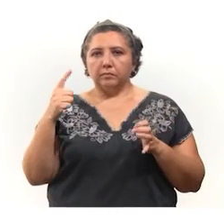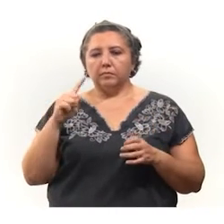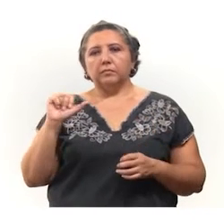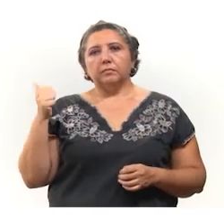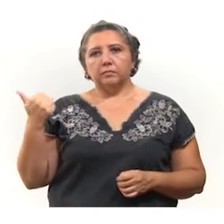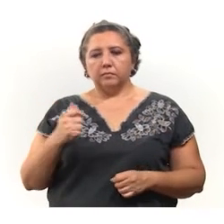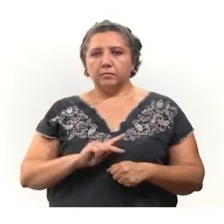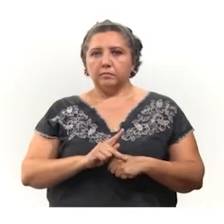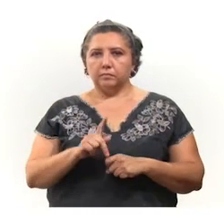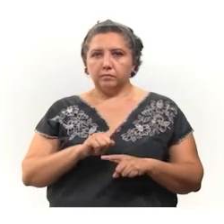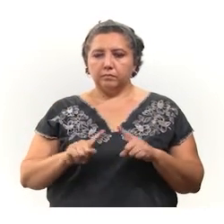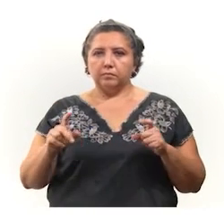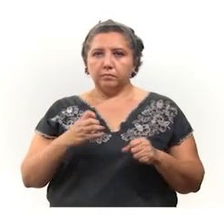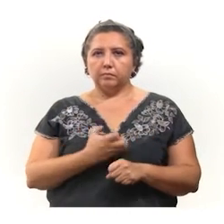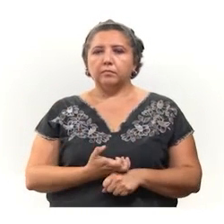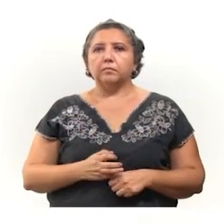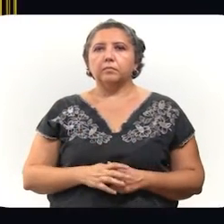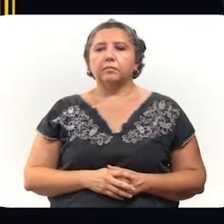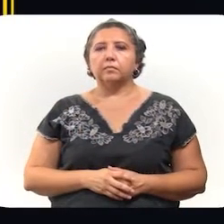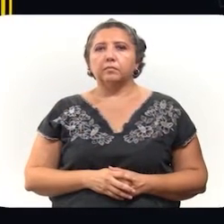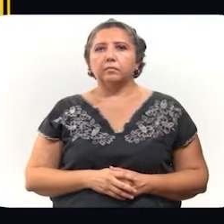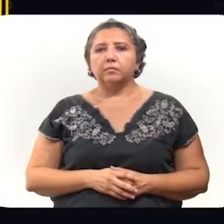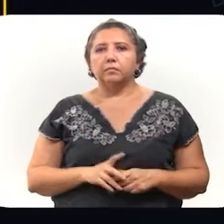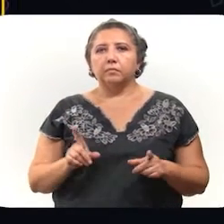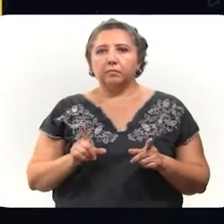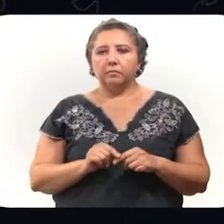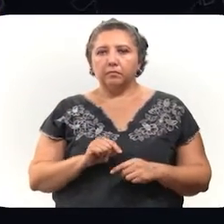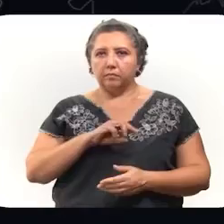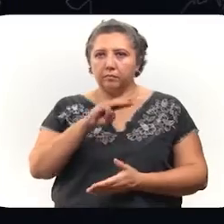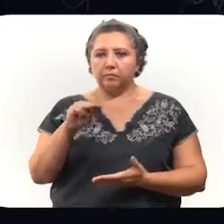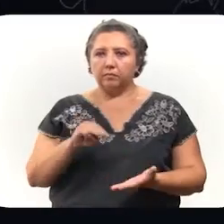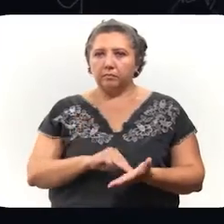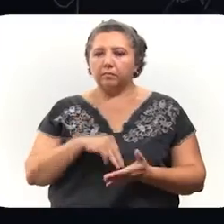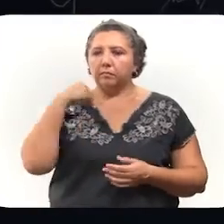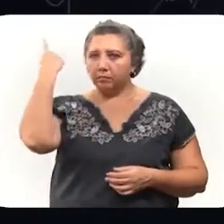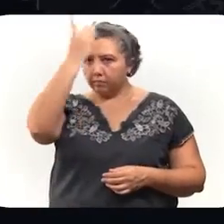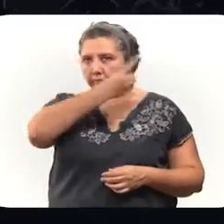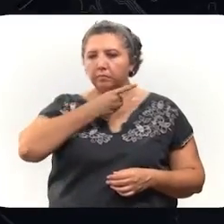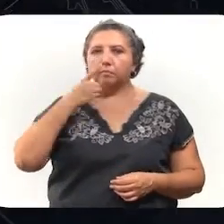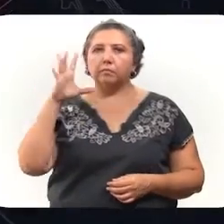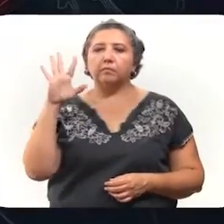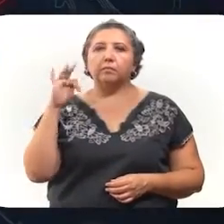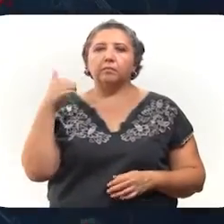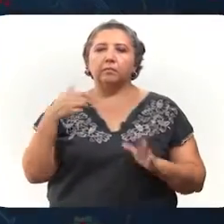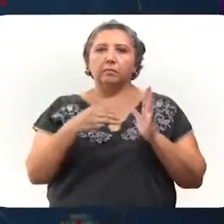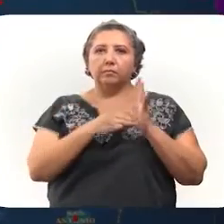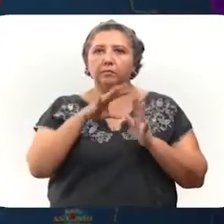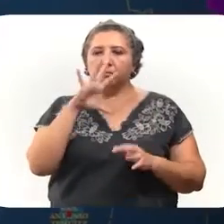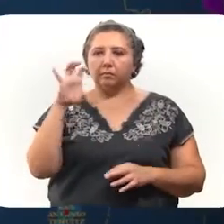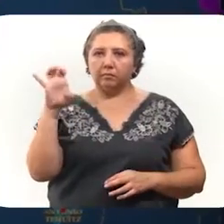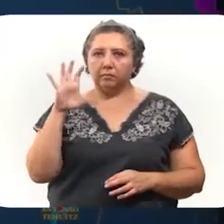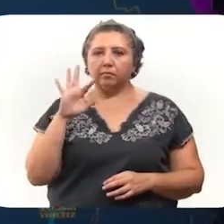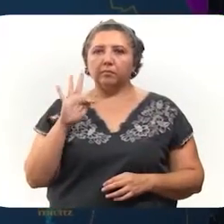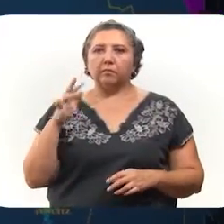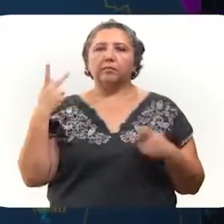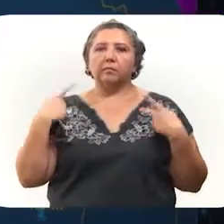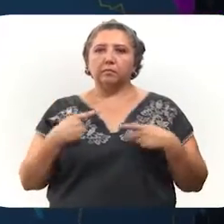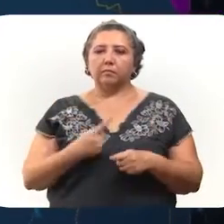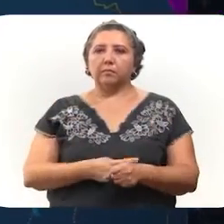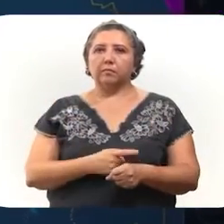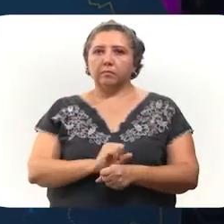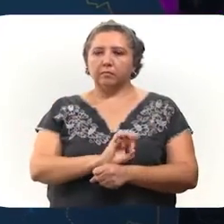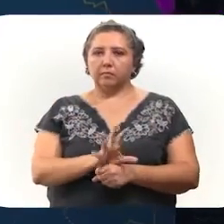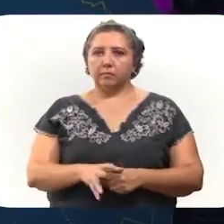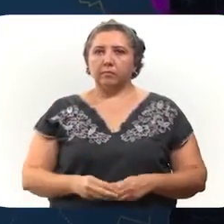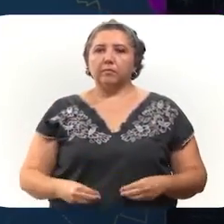lakenil, 4.494 tu chumukil, 7.176 tu noholil, 11.316 tu chikenil. Y chile sotsiebak